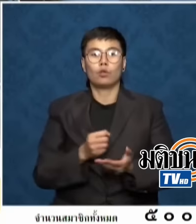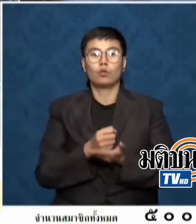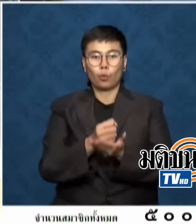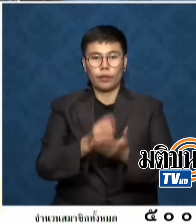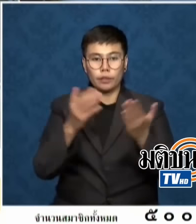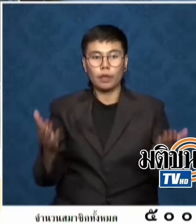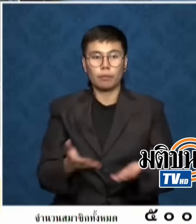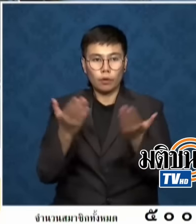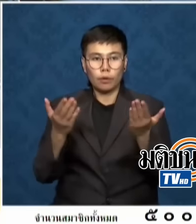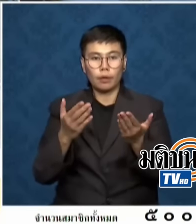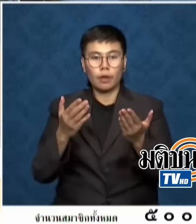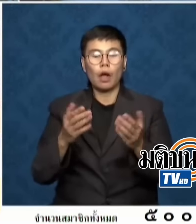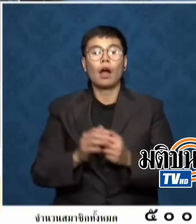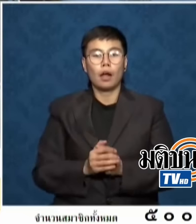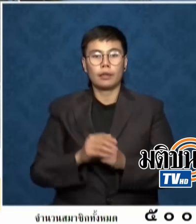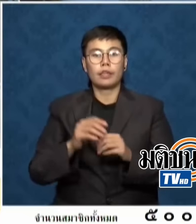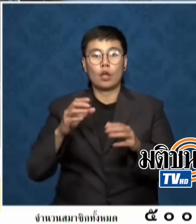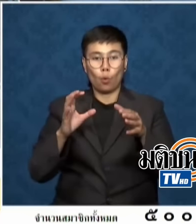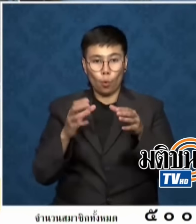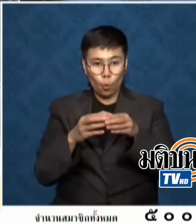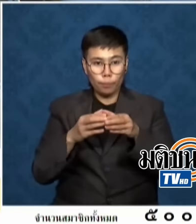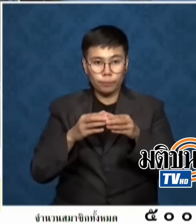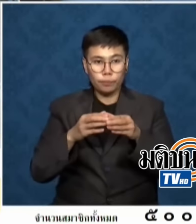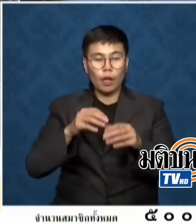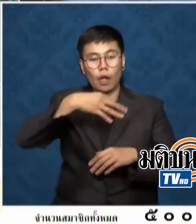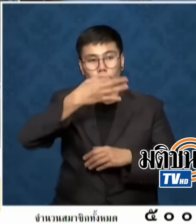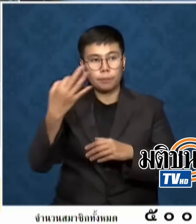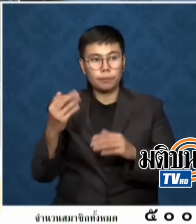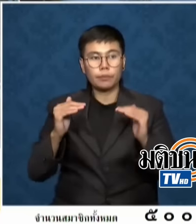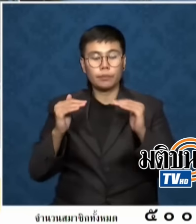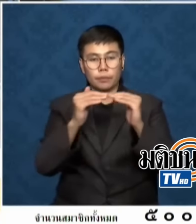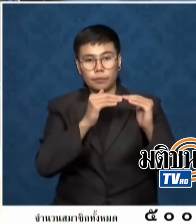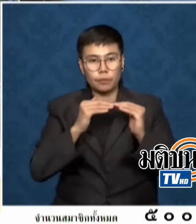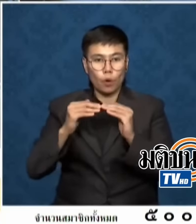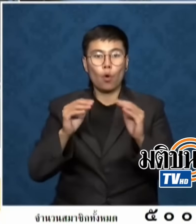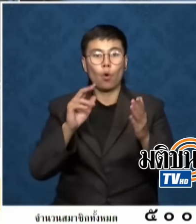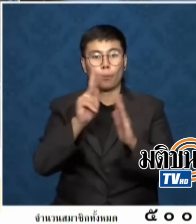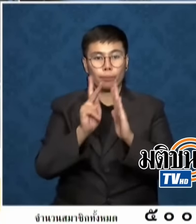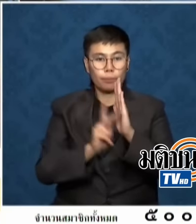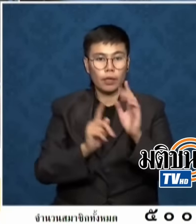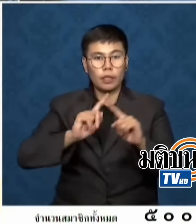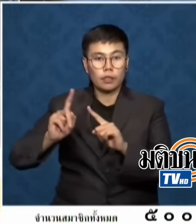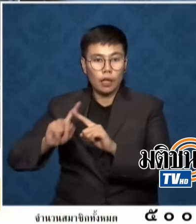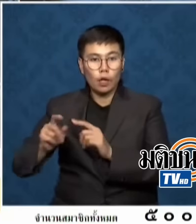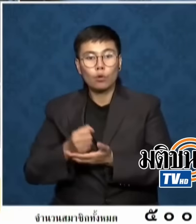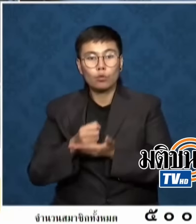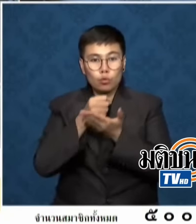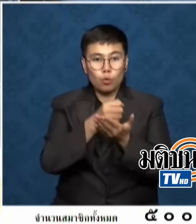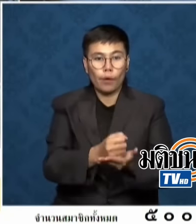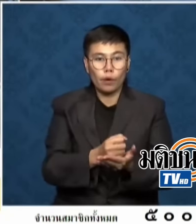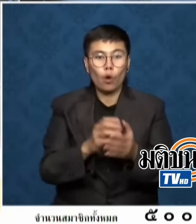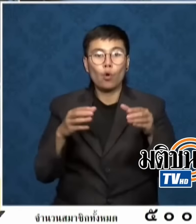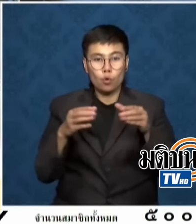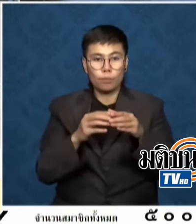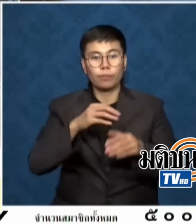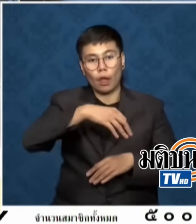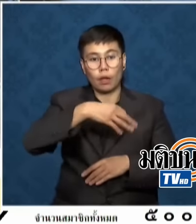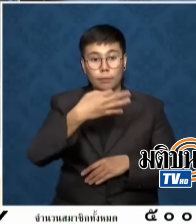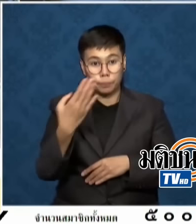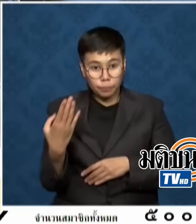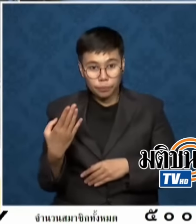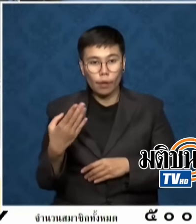มันมีความก้าวหน้ายิ่งขึ้นนะฮะเพื่อจะได้ให้กฎหมายทุกๆฉบับเนี่ยสามารถเอื้อต่อ LGBTQ นะและ